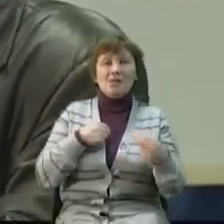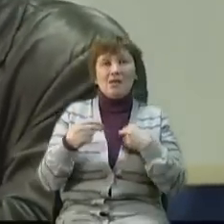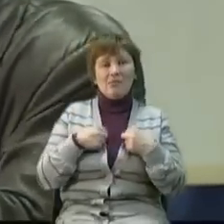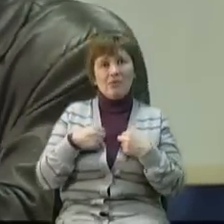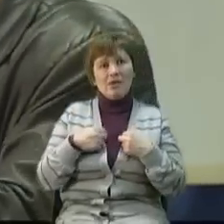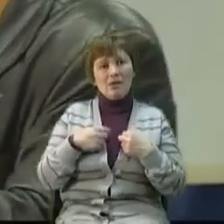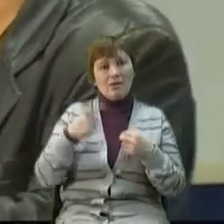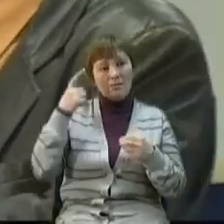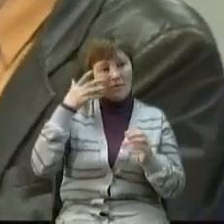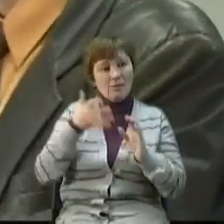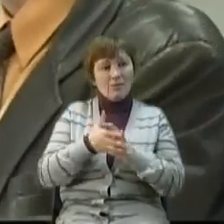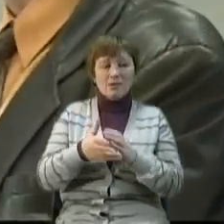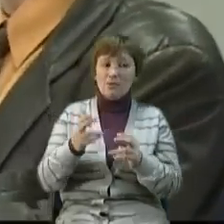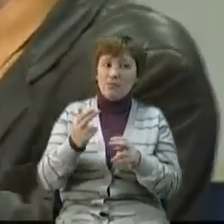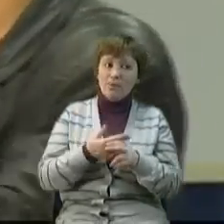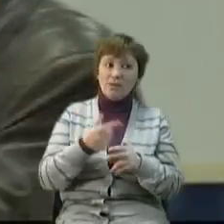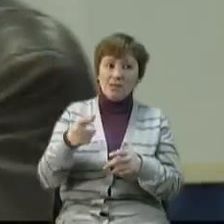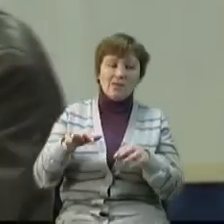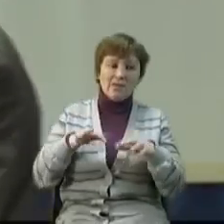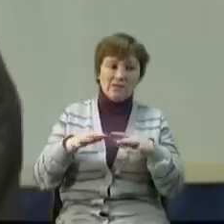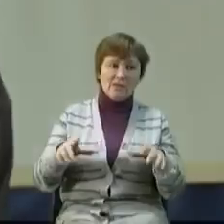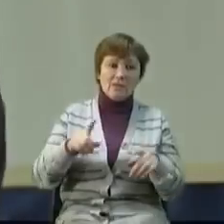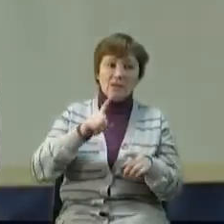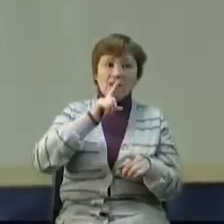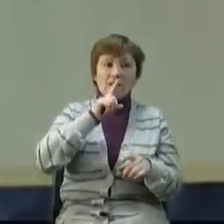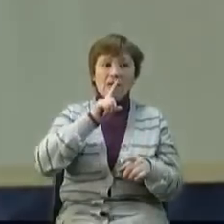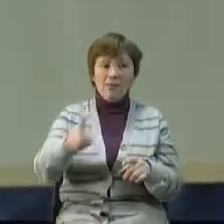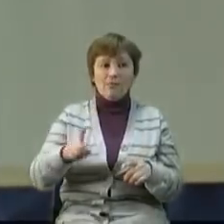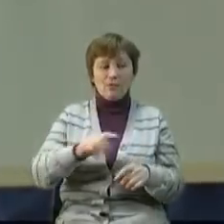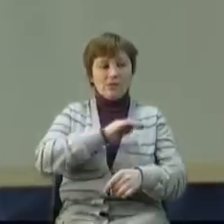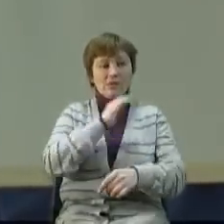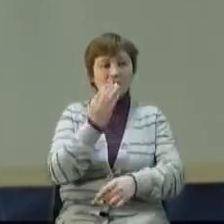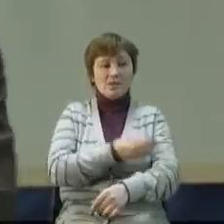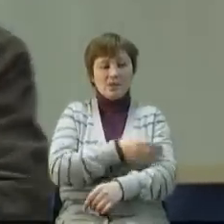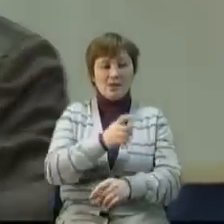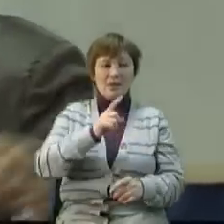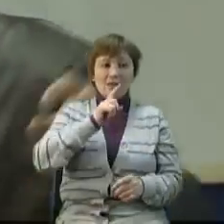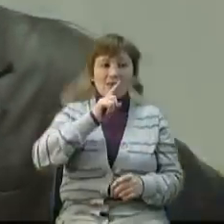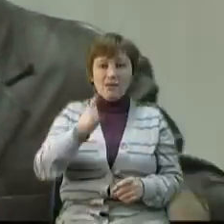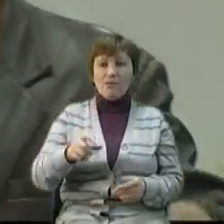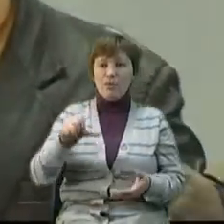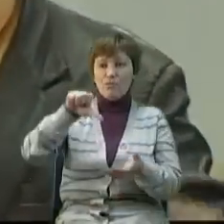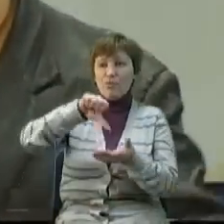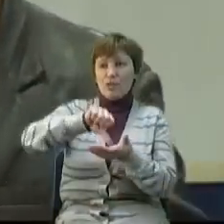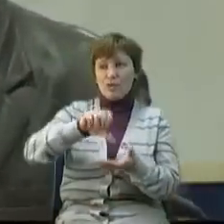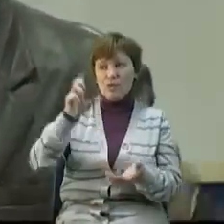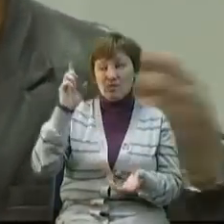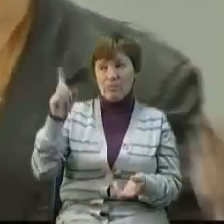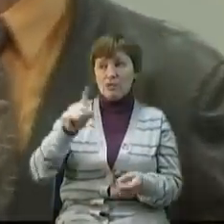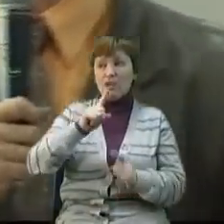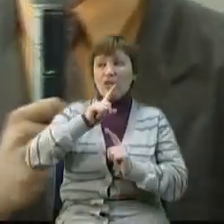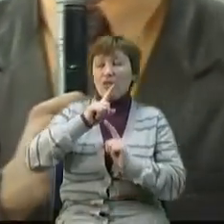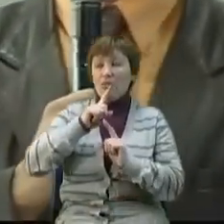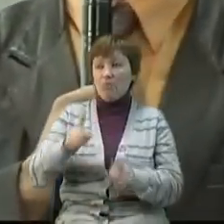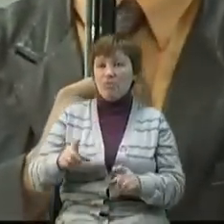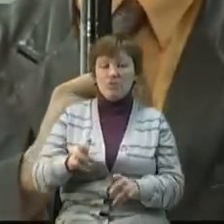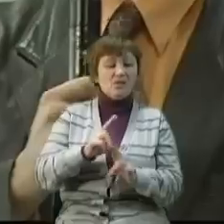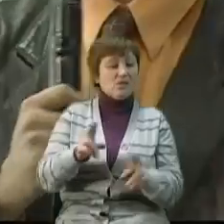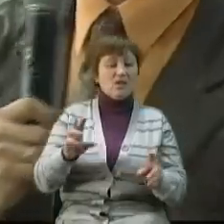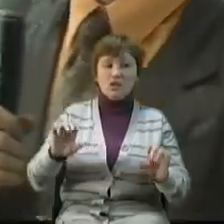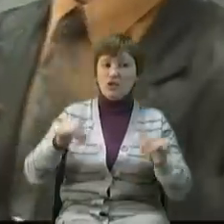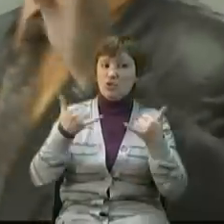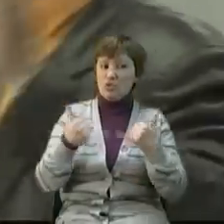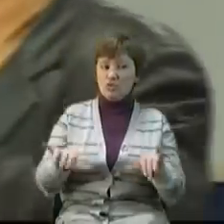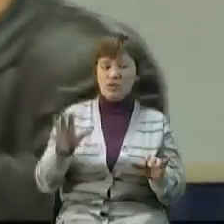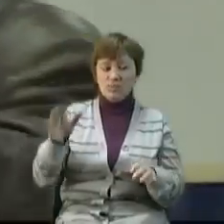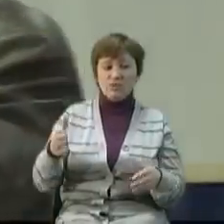без вот этого движения не будет никакой силы, не будет никакого присутствия, не будет никаких чудес, будет только